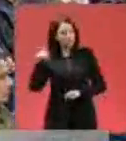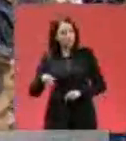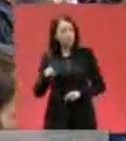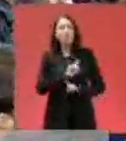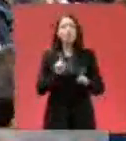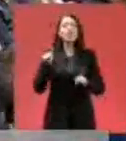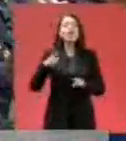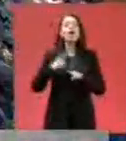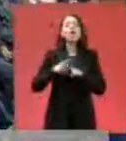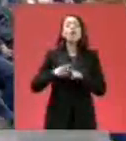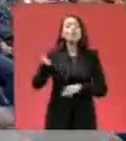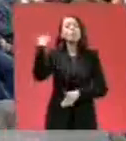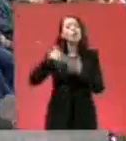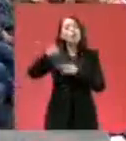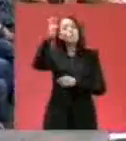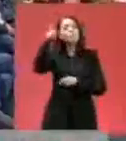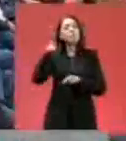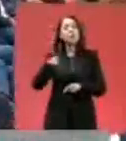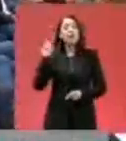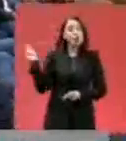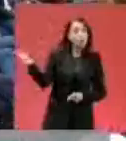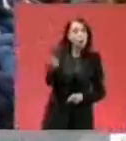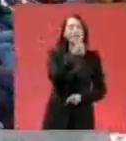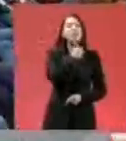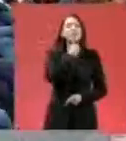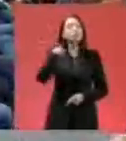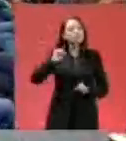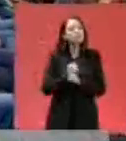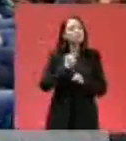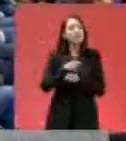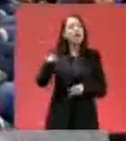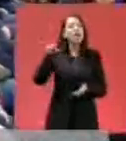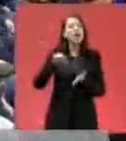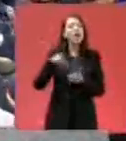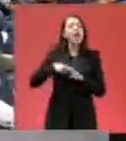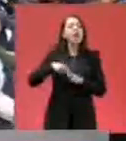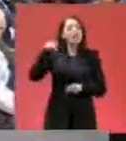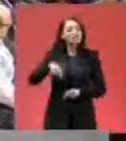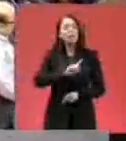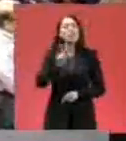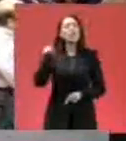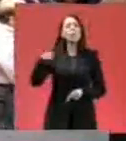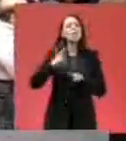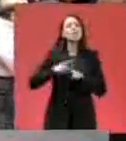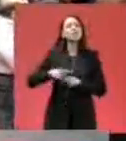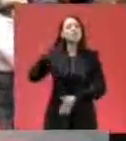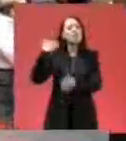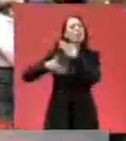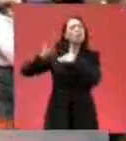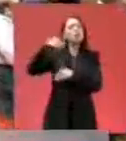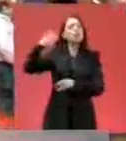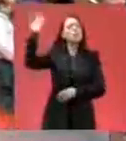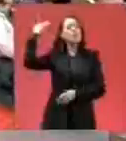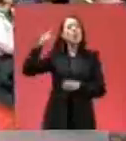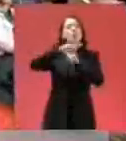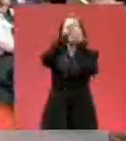είναι πια η Ελλάδα των μνημονίων. Χάρη στη δική σας επιμονή, η Ελλάδα του σήμερα δεν είναι πια η Ελλάδα του Διεθνούς Νομισματικού